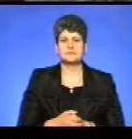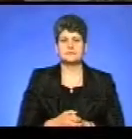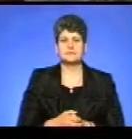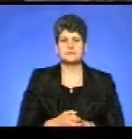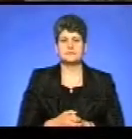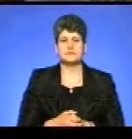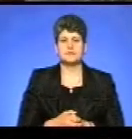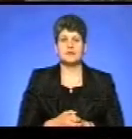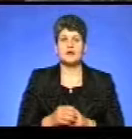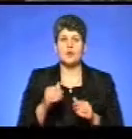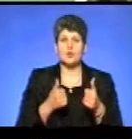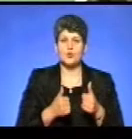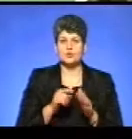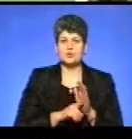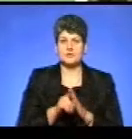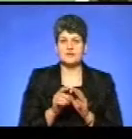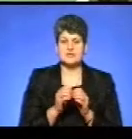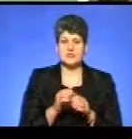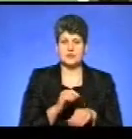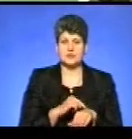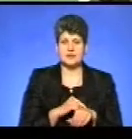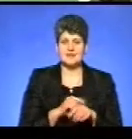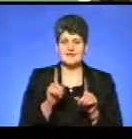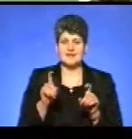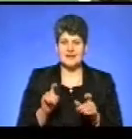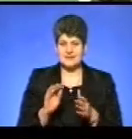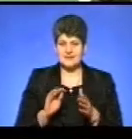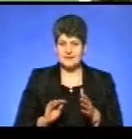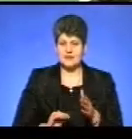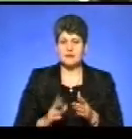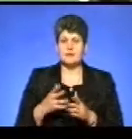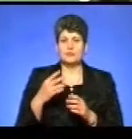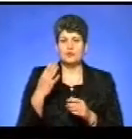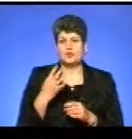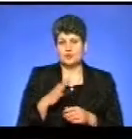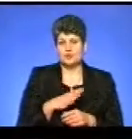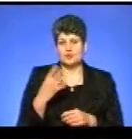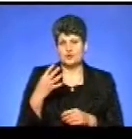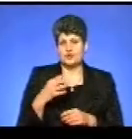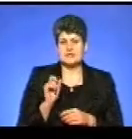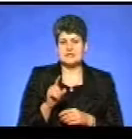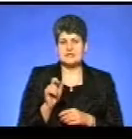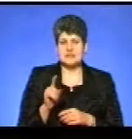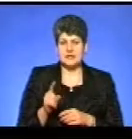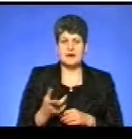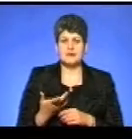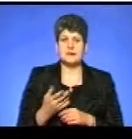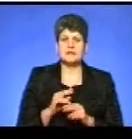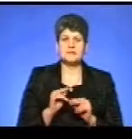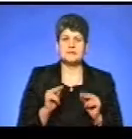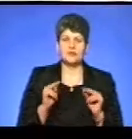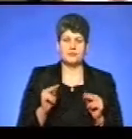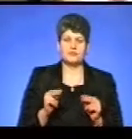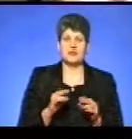Відбірковий конкурс розпочався о 10-й годині з тестів, які складалися із 40 завдань з фахової майстерності та педагогіки